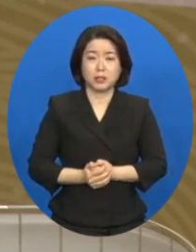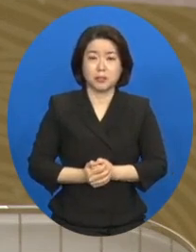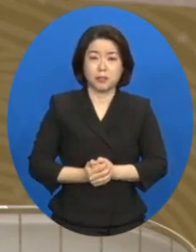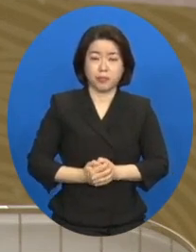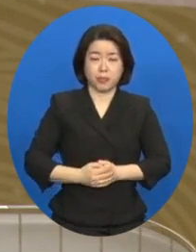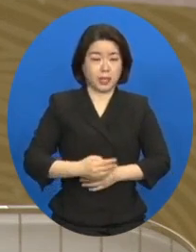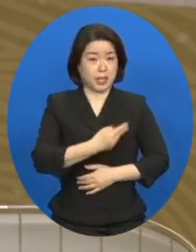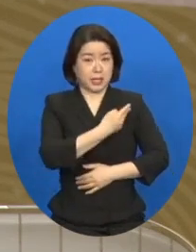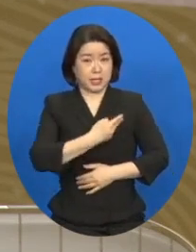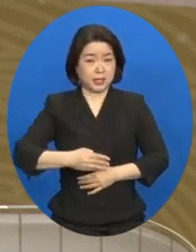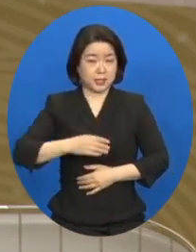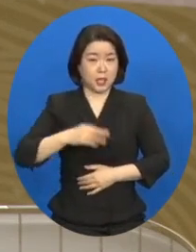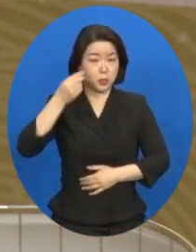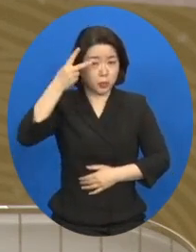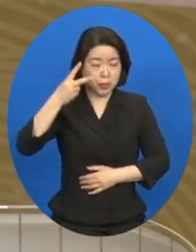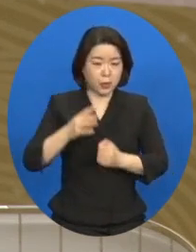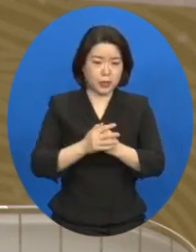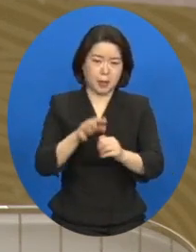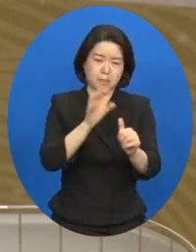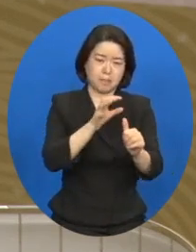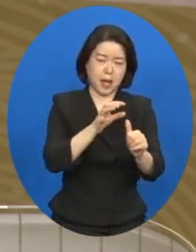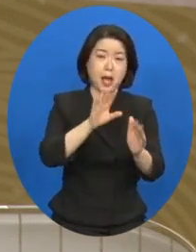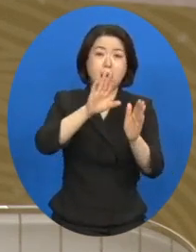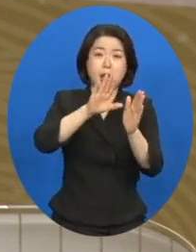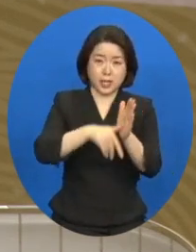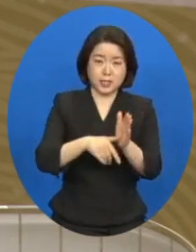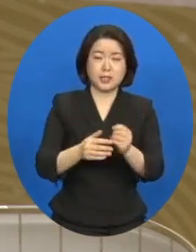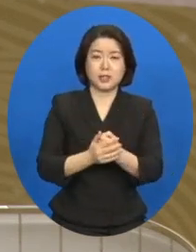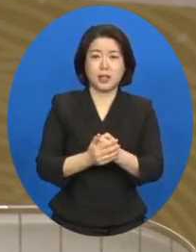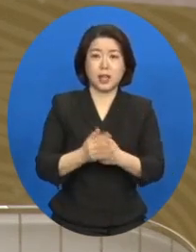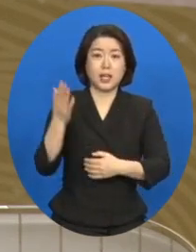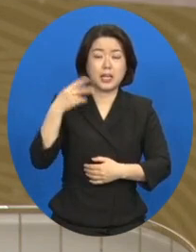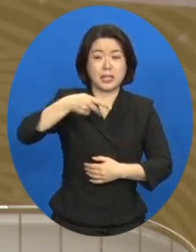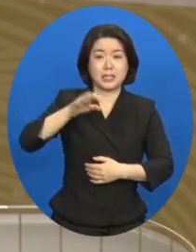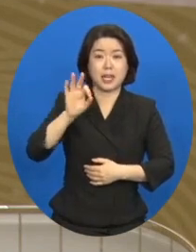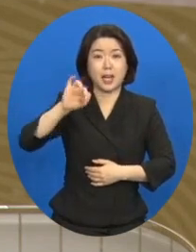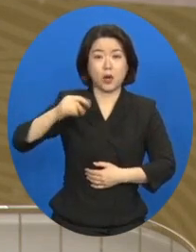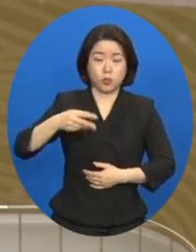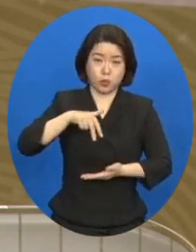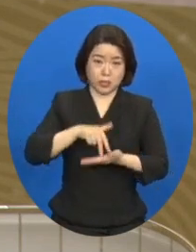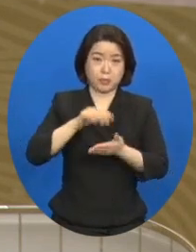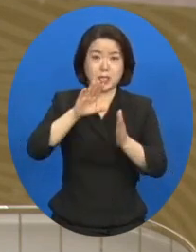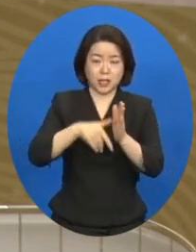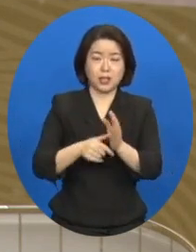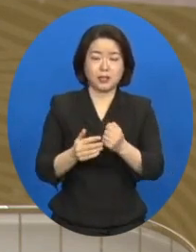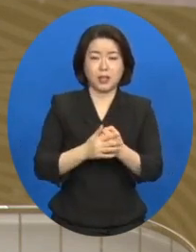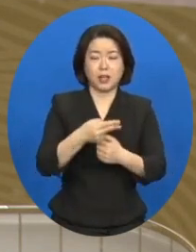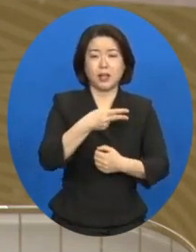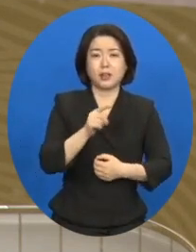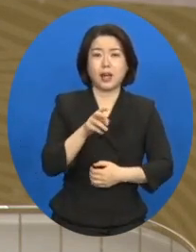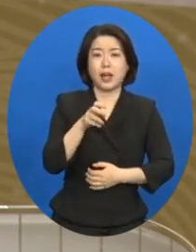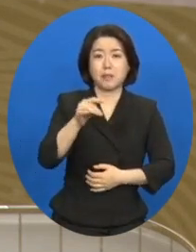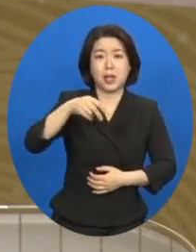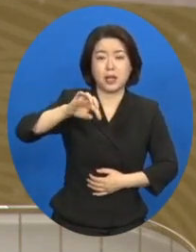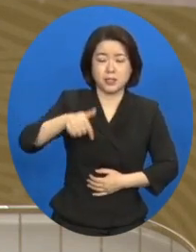바울이 핍박자였던 그때 바울이었을 때 그는 사울이었을 때 그는 다메섹 도상에